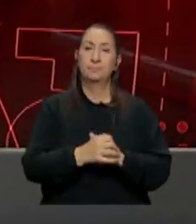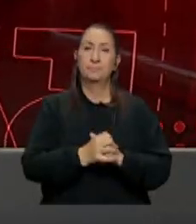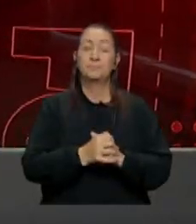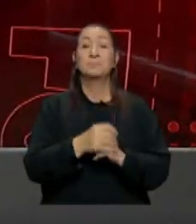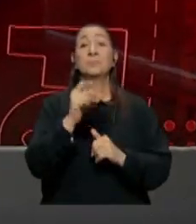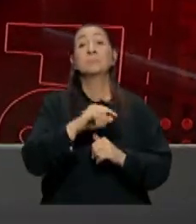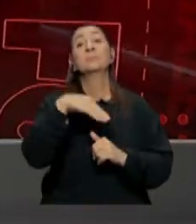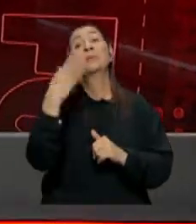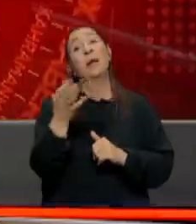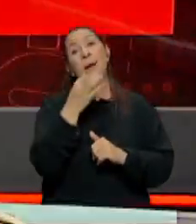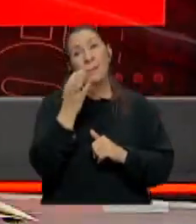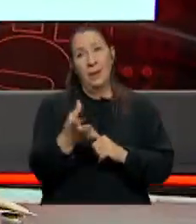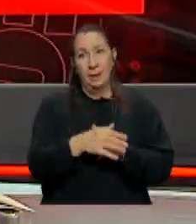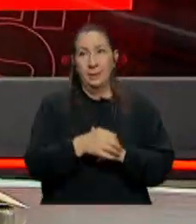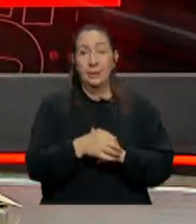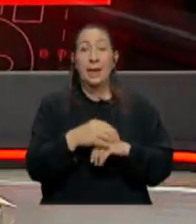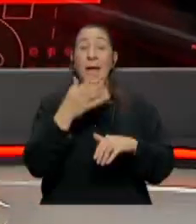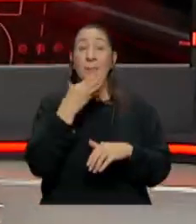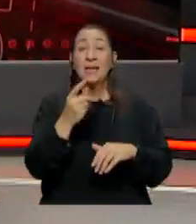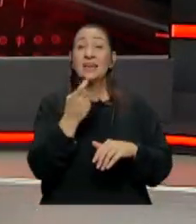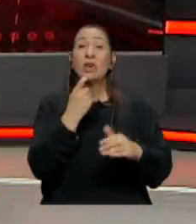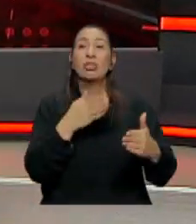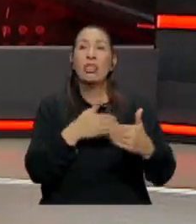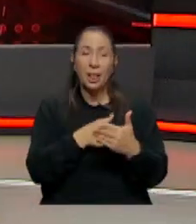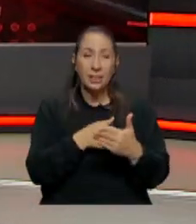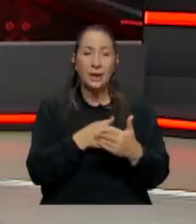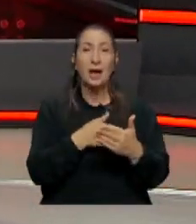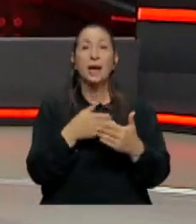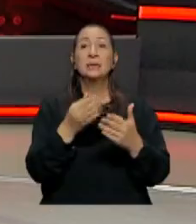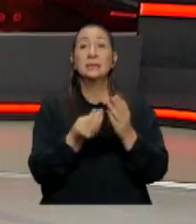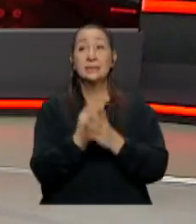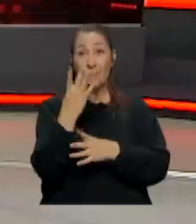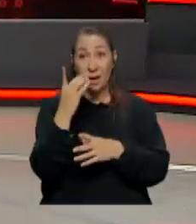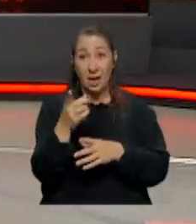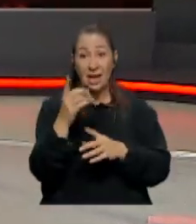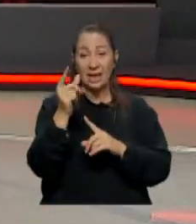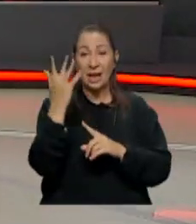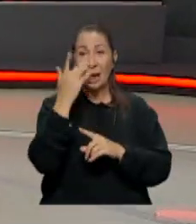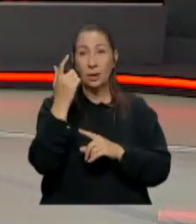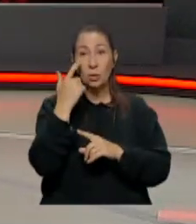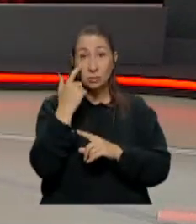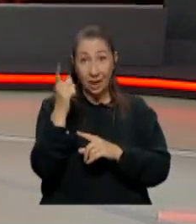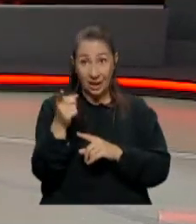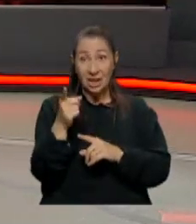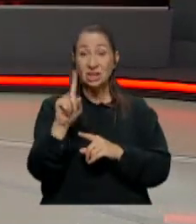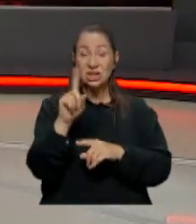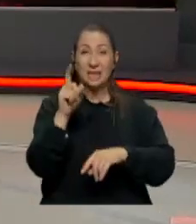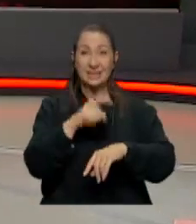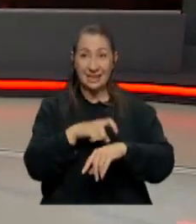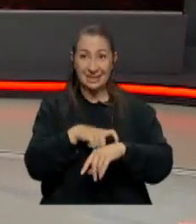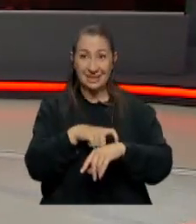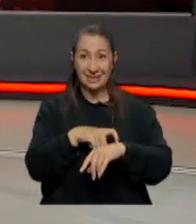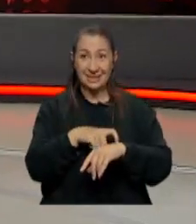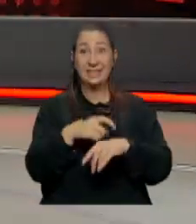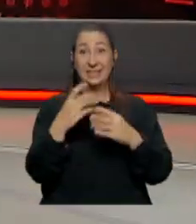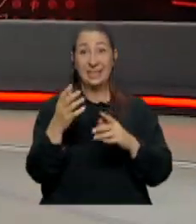şimdi geçelim emeklilikte yaşa takılanlara sabah İlker Karagöz ile çalar saatin